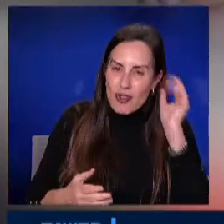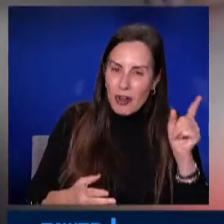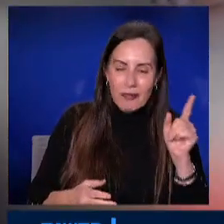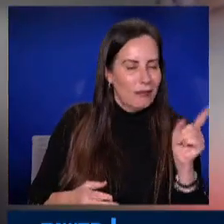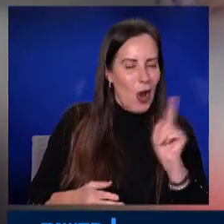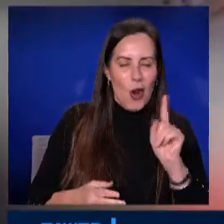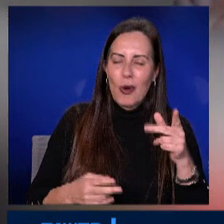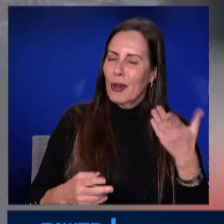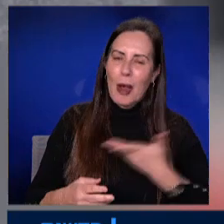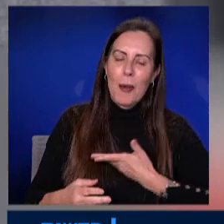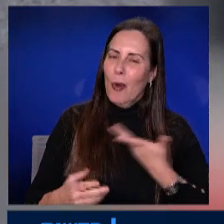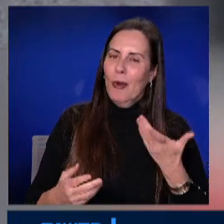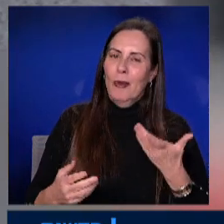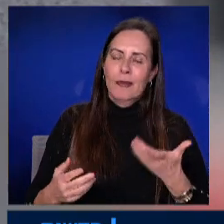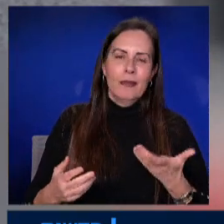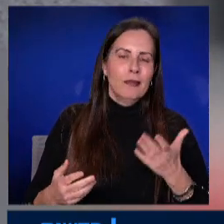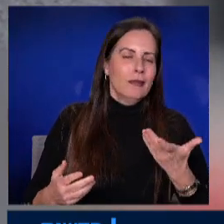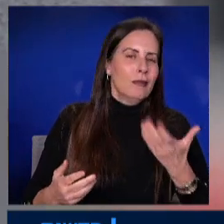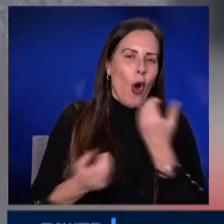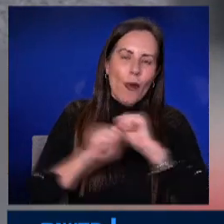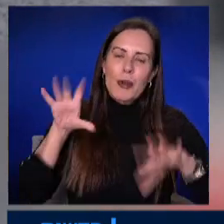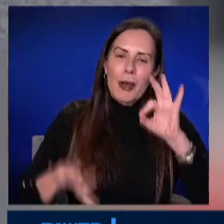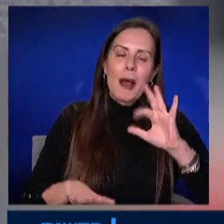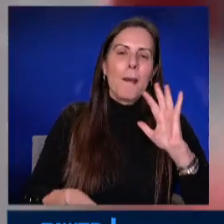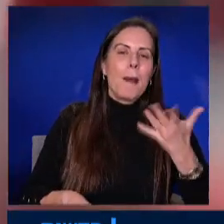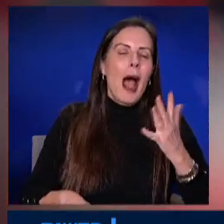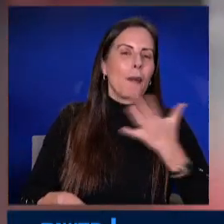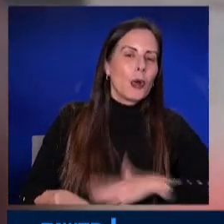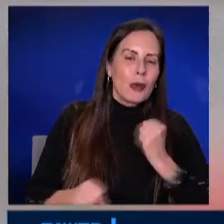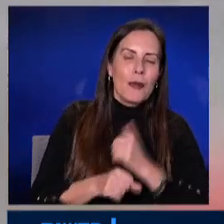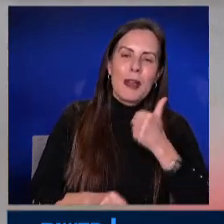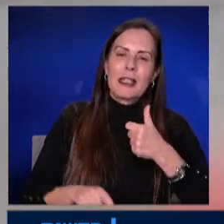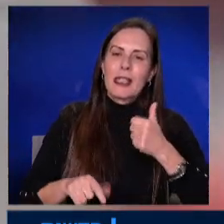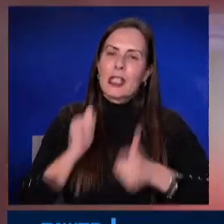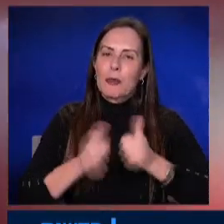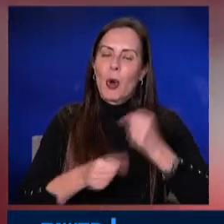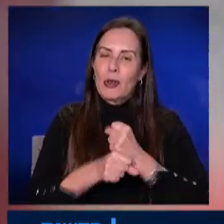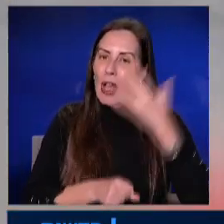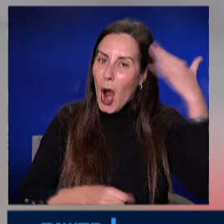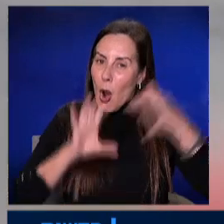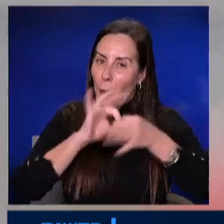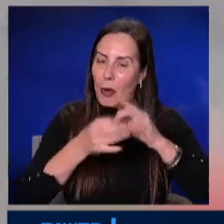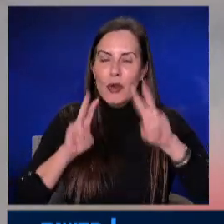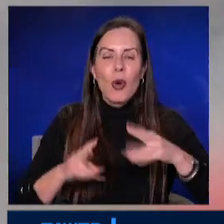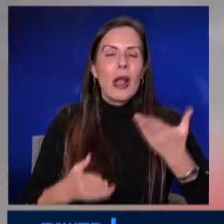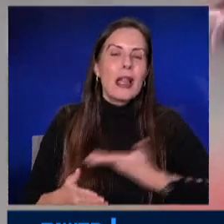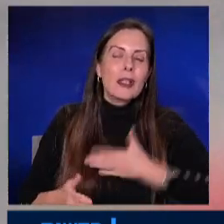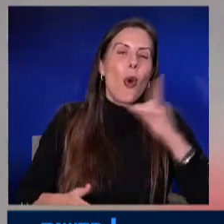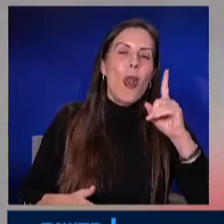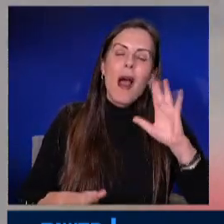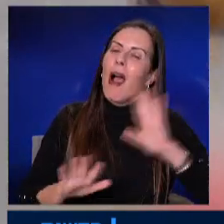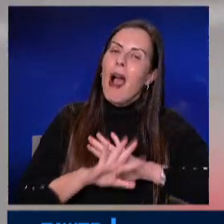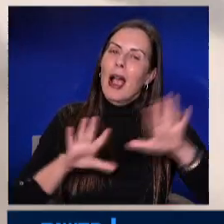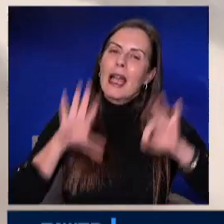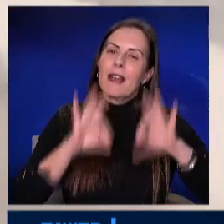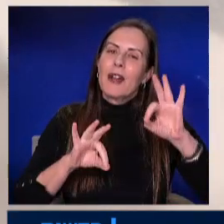יזכו לחופש בחירה, מה הן רוצות לעשות ובאיזה ענף ספורט להתחרות. את החלום האולימפי יוכלו להשיג אולי רק דרך